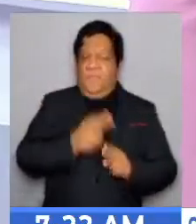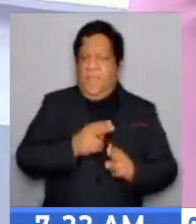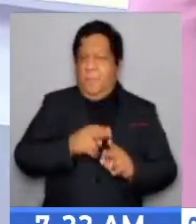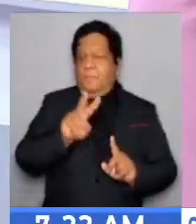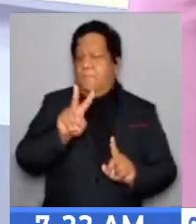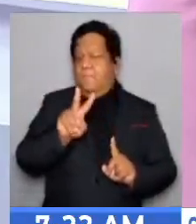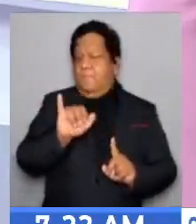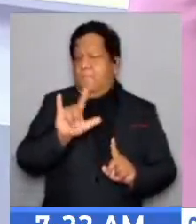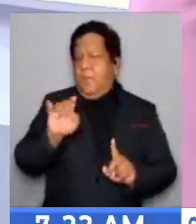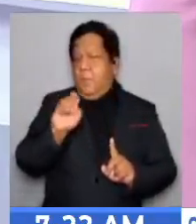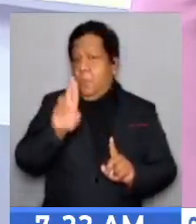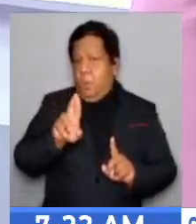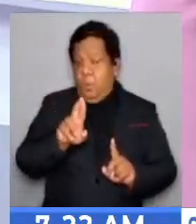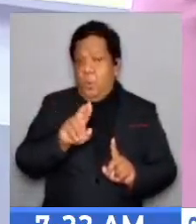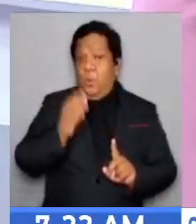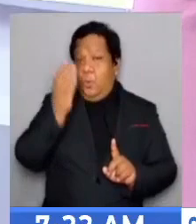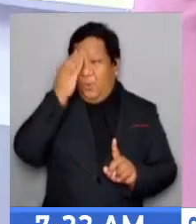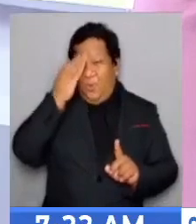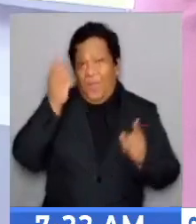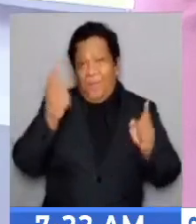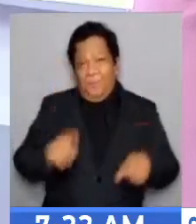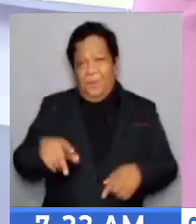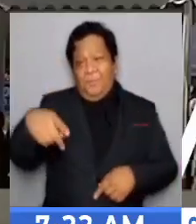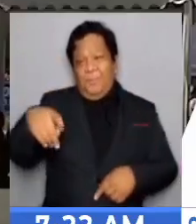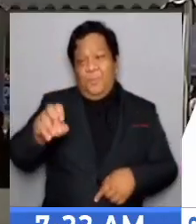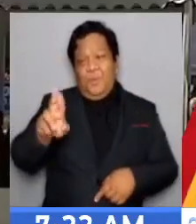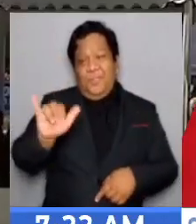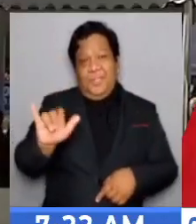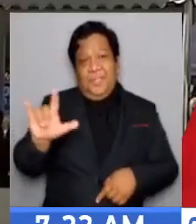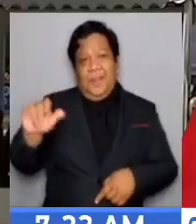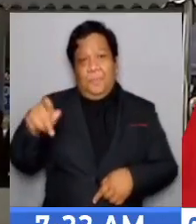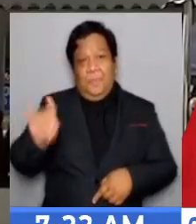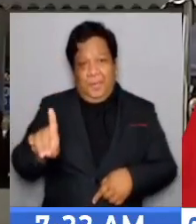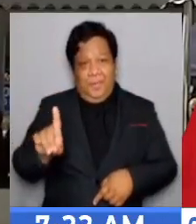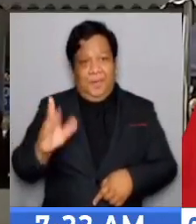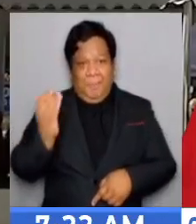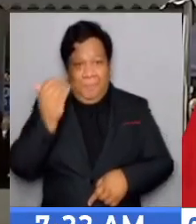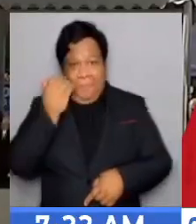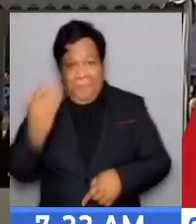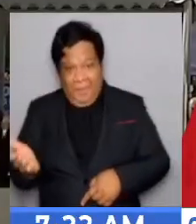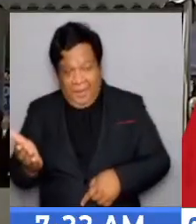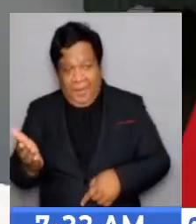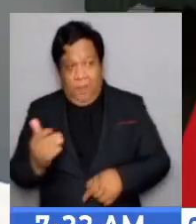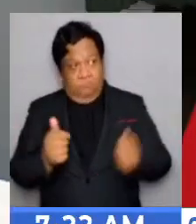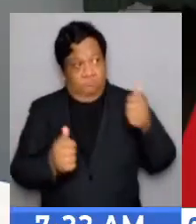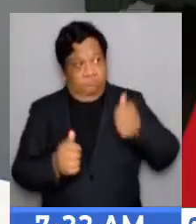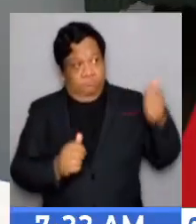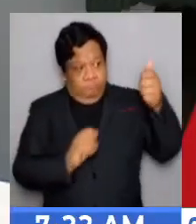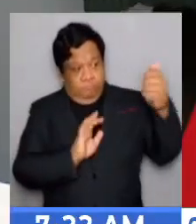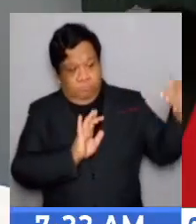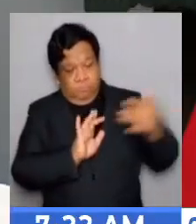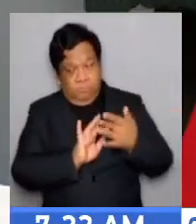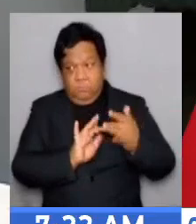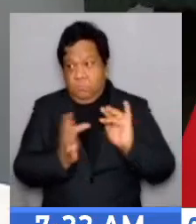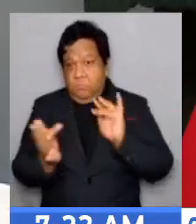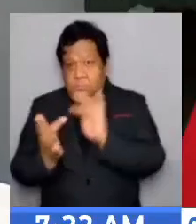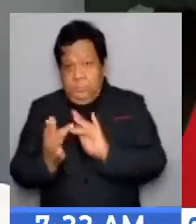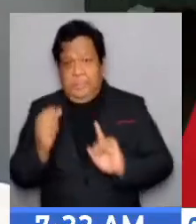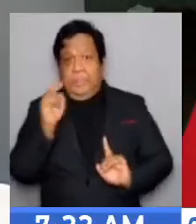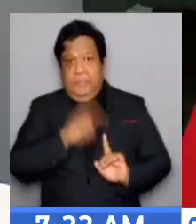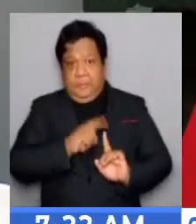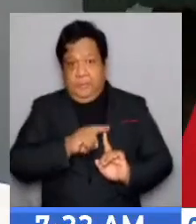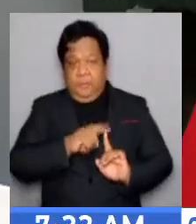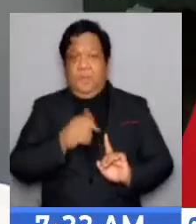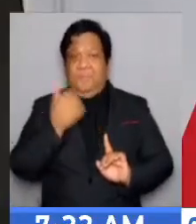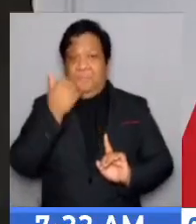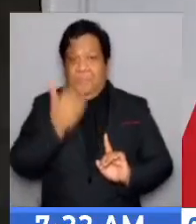sa mamamahayag na si Percy Lapid. Ayon kay Justice Secretary Jesus Crispin Remulla, masyadong kahinahinala na sa mga huling araw